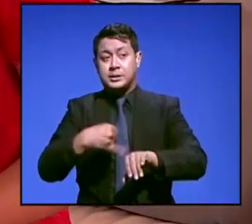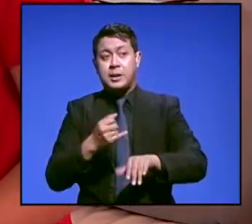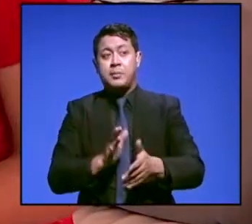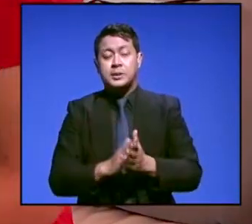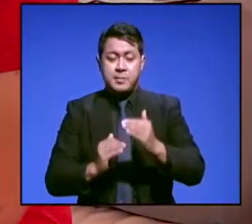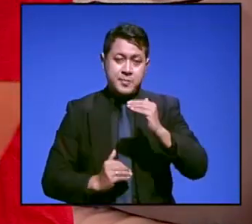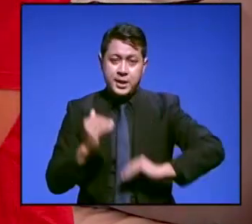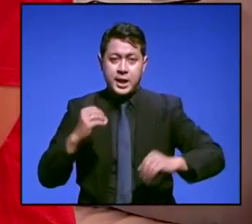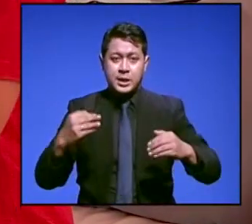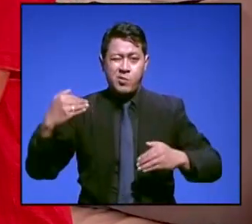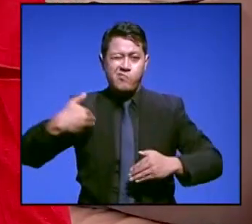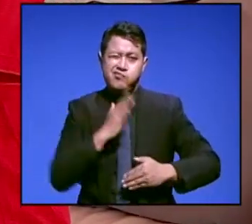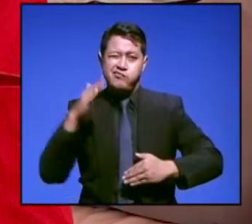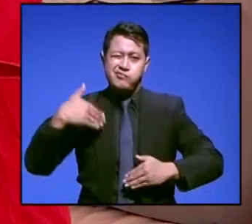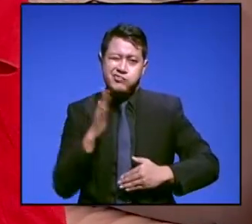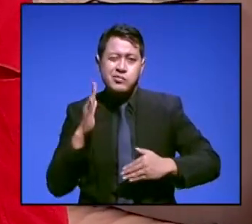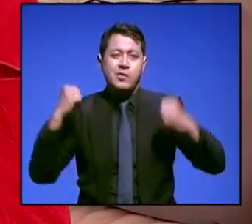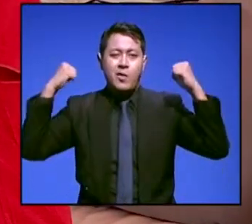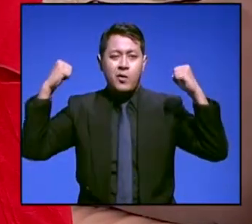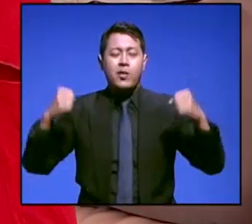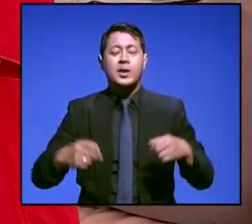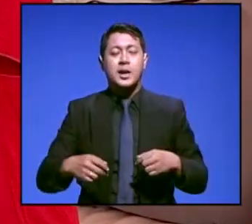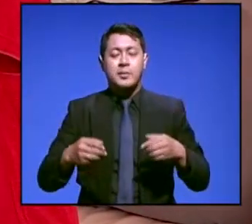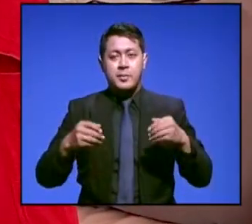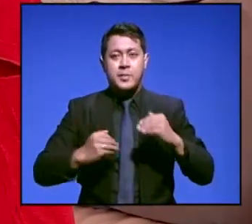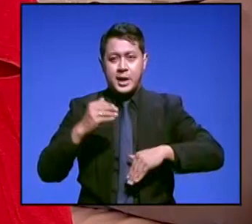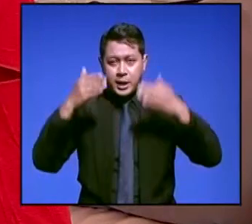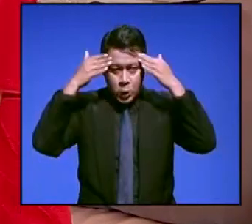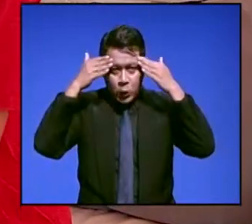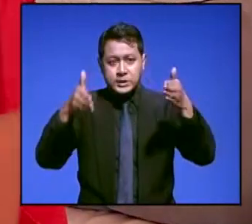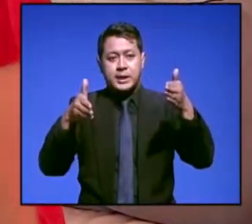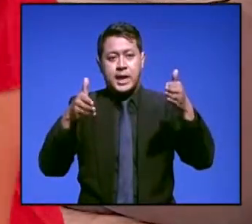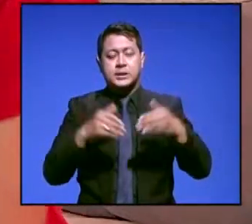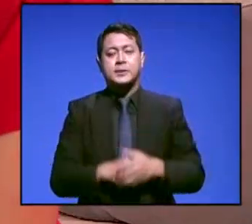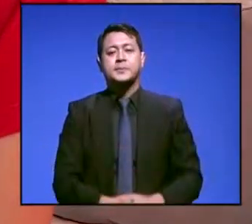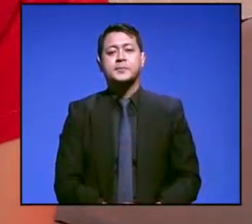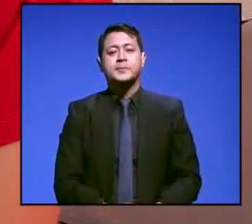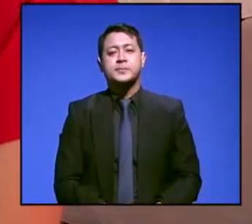bisa meningkatkan kekebalan tubuh dan juga meningkatkan konsentrasi. Putih Fanfudi, Bramantia, Jakarta.